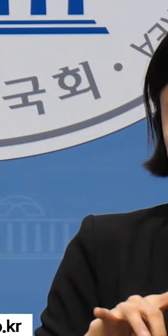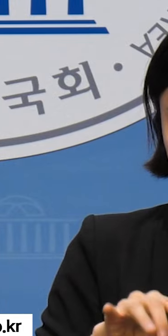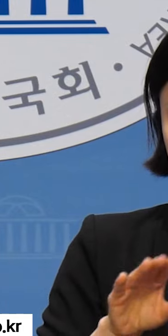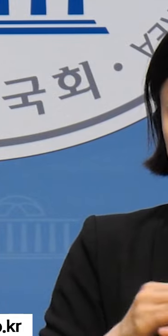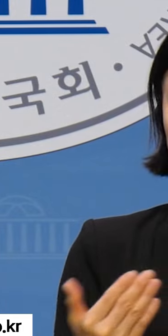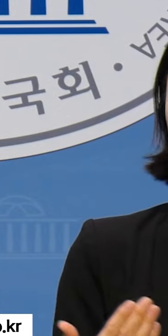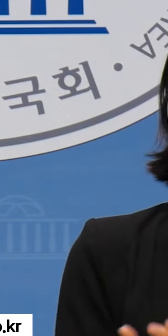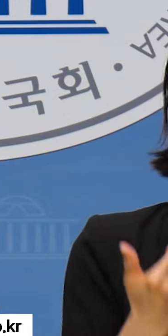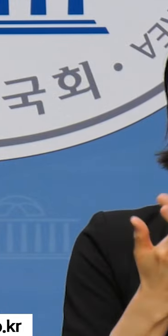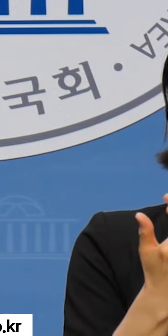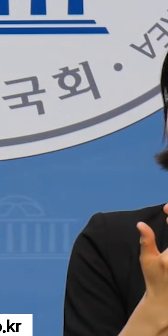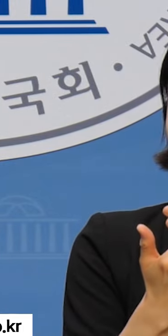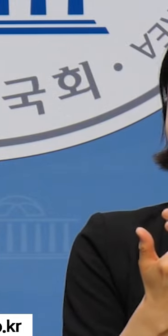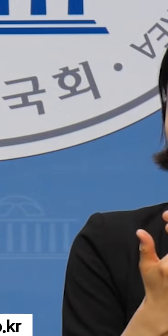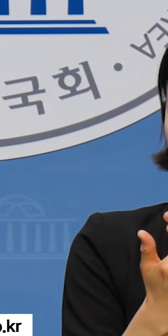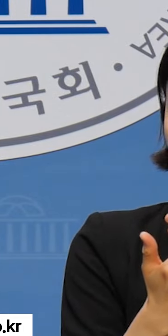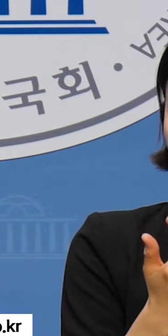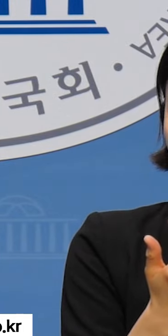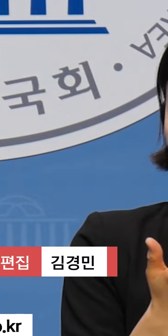위한